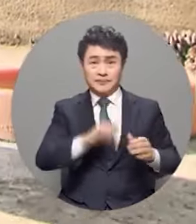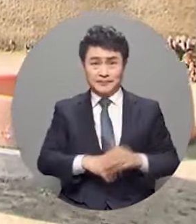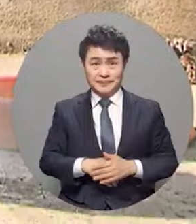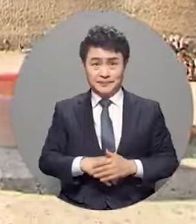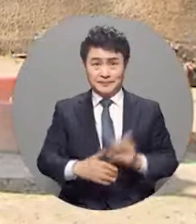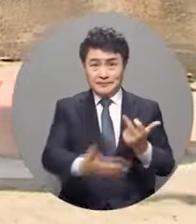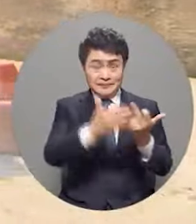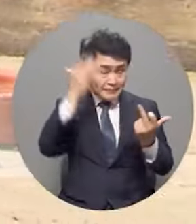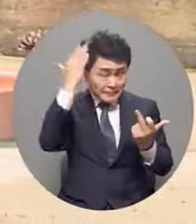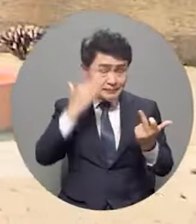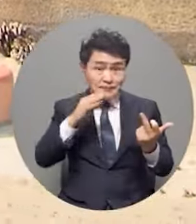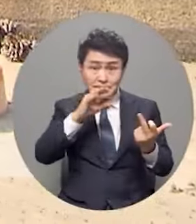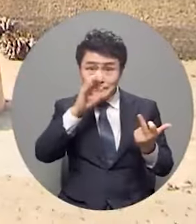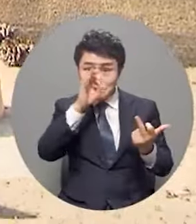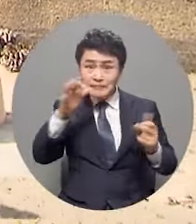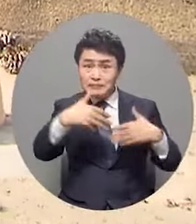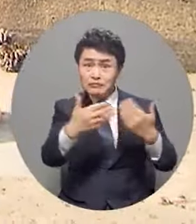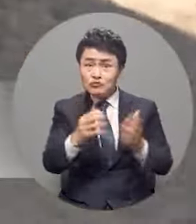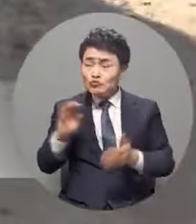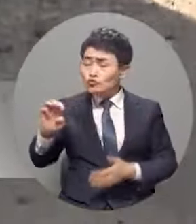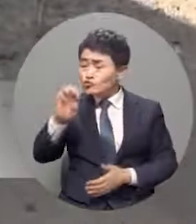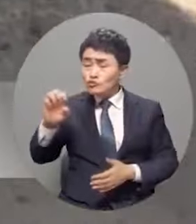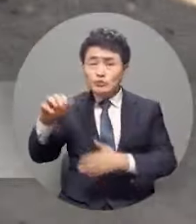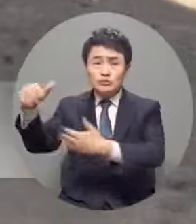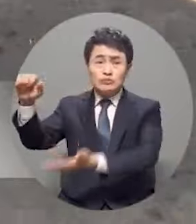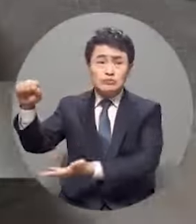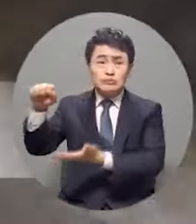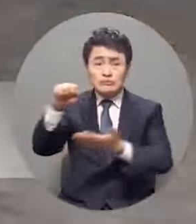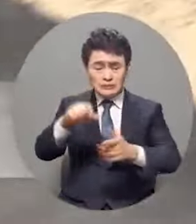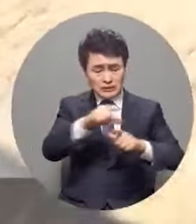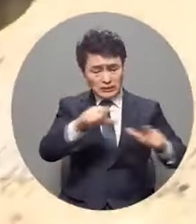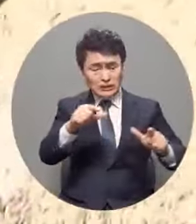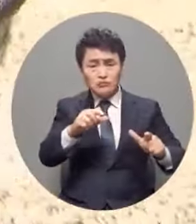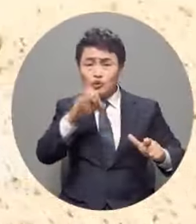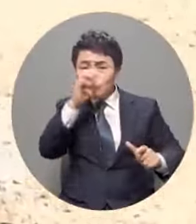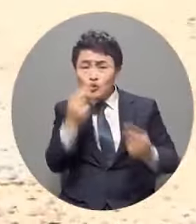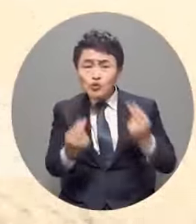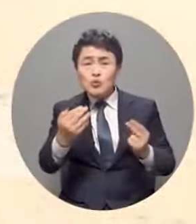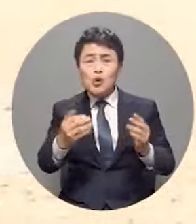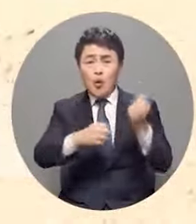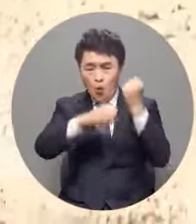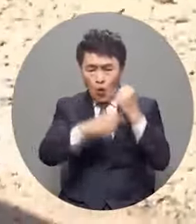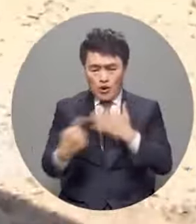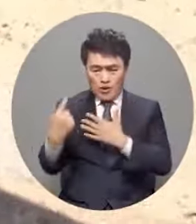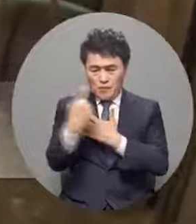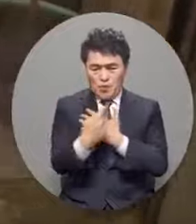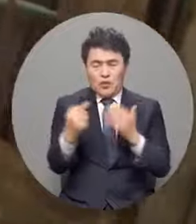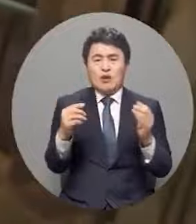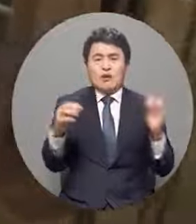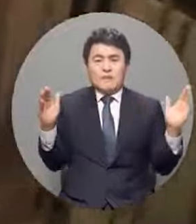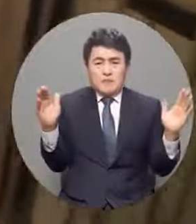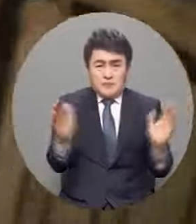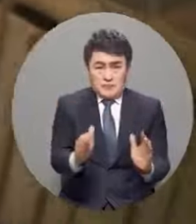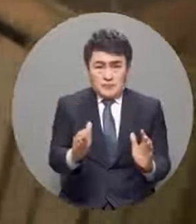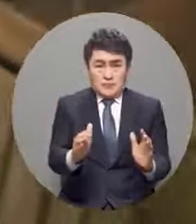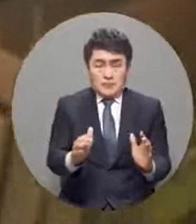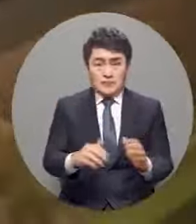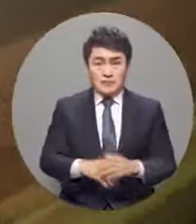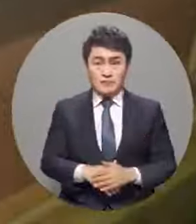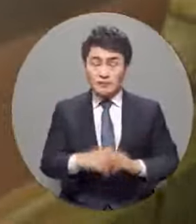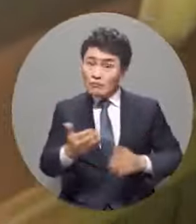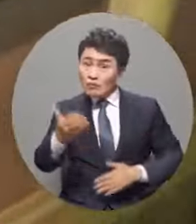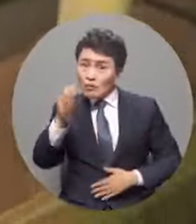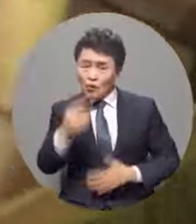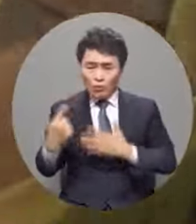제주산 흑돼지는 유럽에서 들여온 흰색 일반 돼지보다 원래는 몸집이 작습니다.